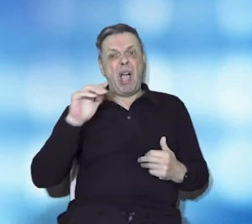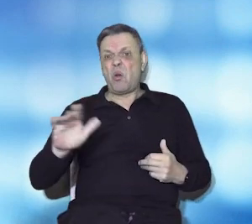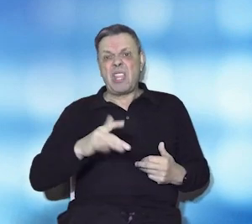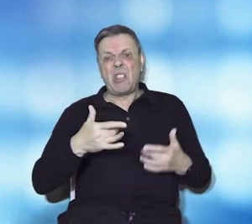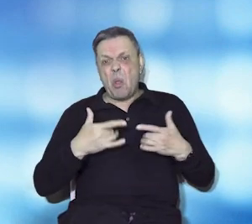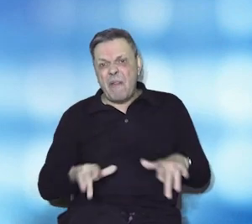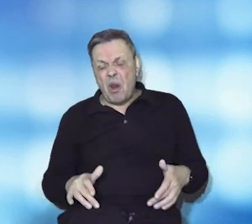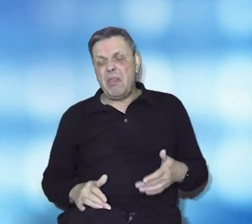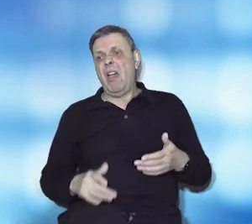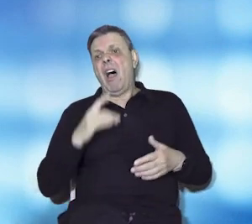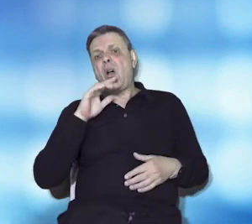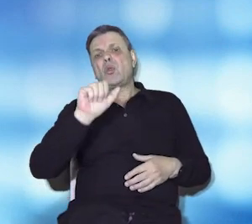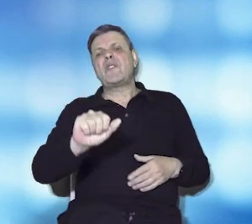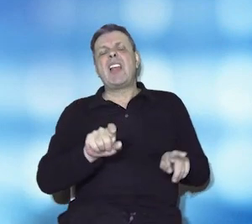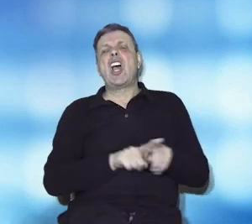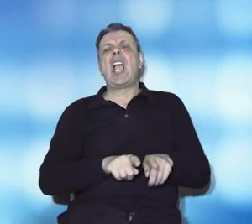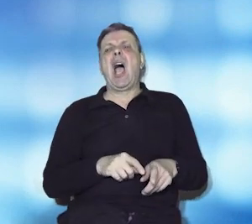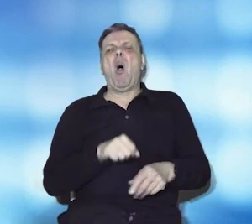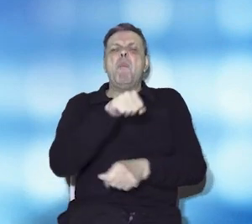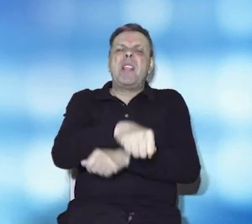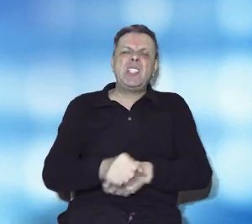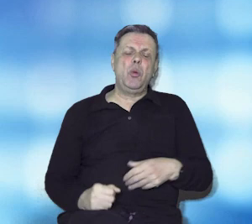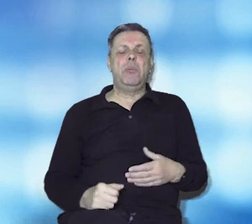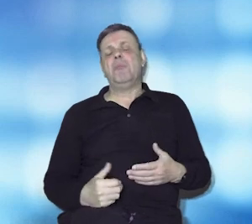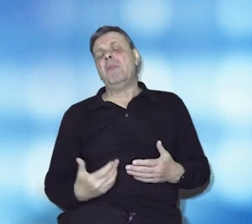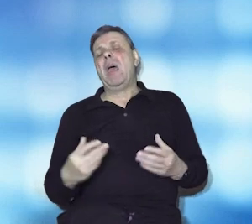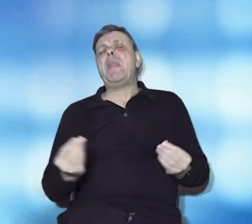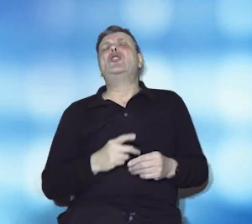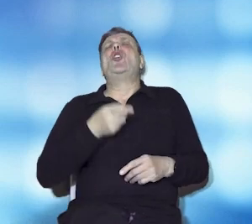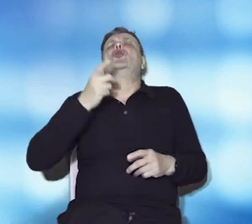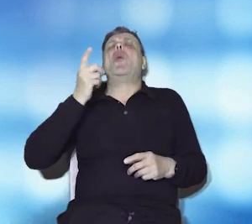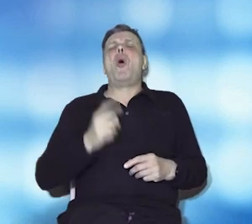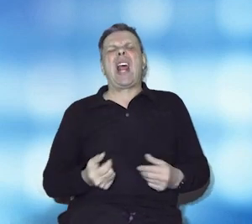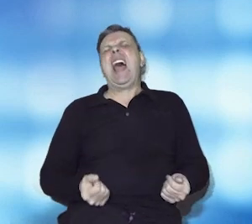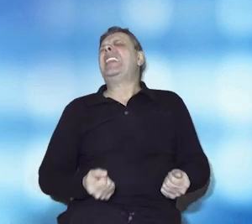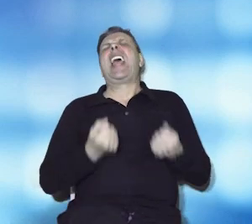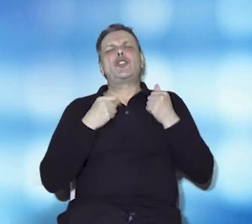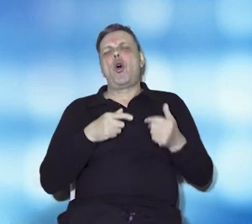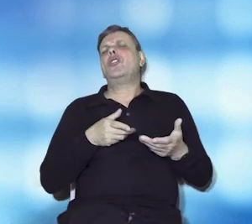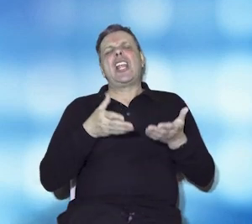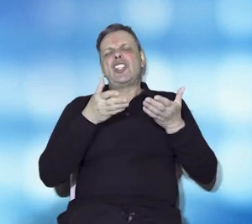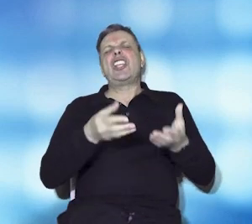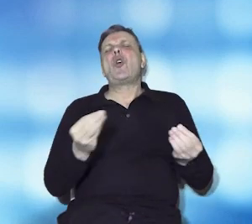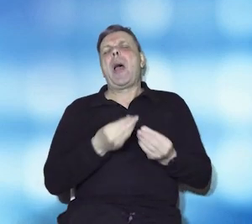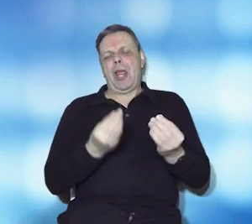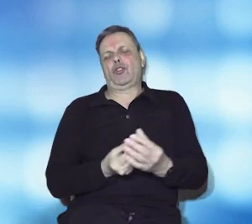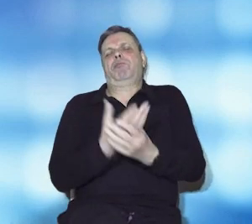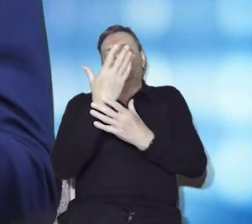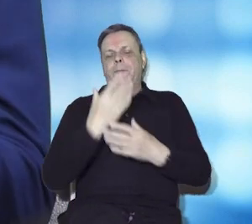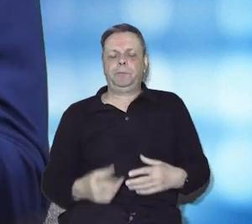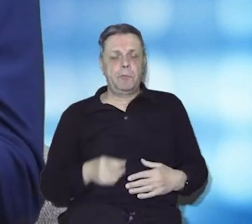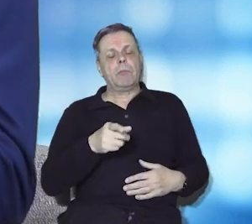ako svača to kao nekakvu prisilu i nešto što mora, teško da će se iz toga nešto... Da. I izroditi. Treba shvatiti